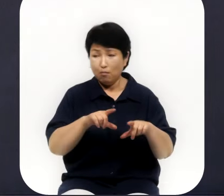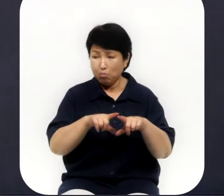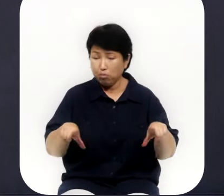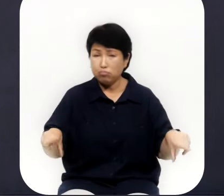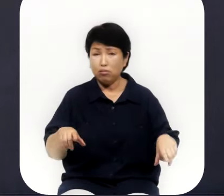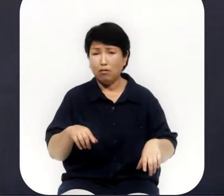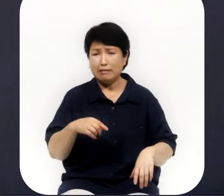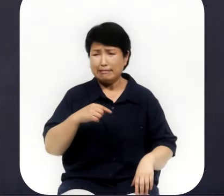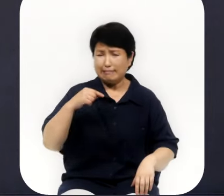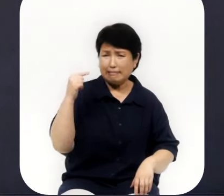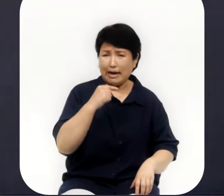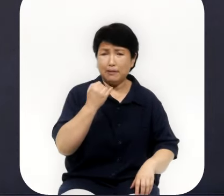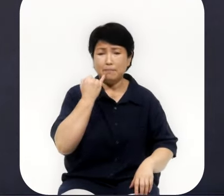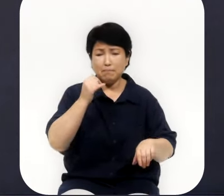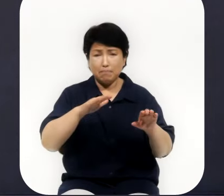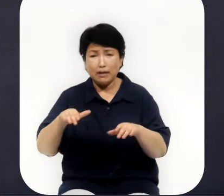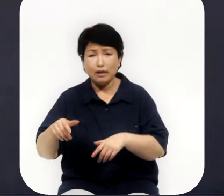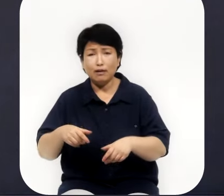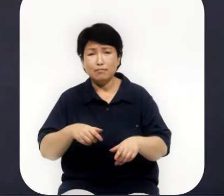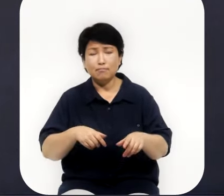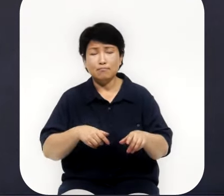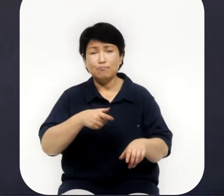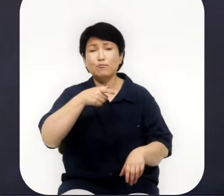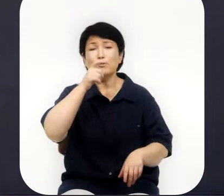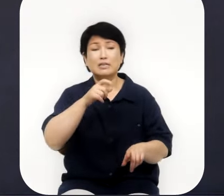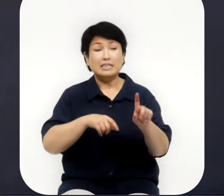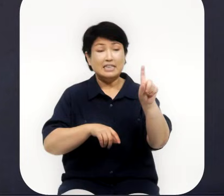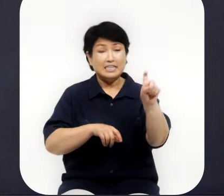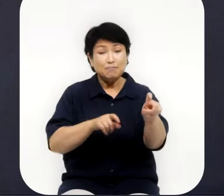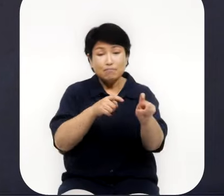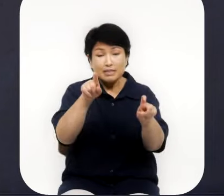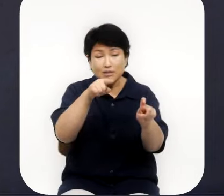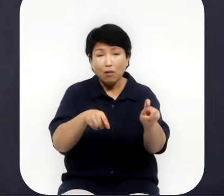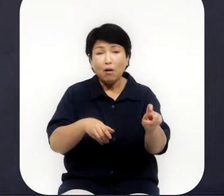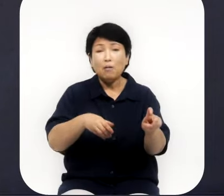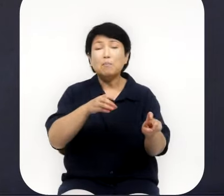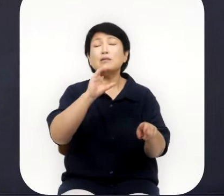10리터 그냥 보통 물이라도 그 짠물을 10리터 먹어봐요. 병나지.